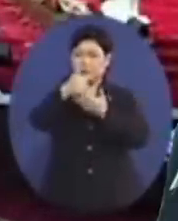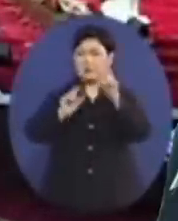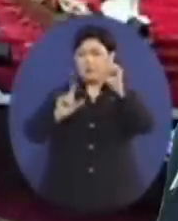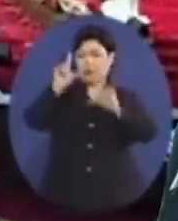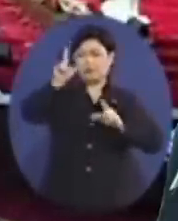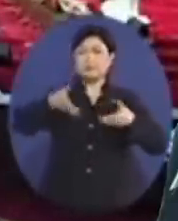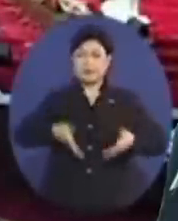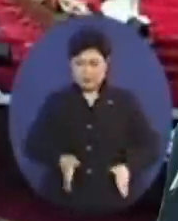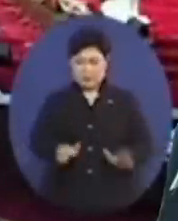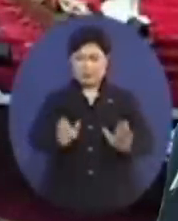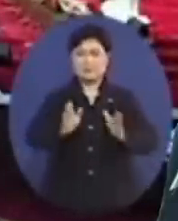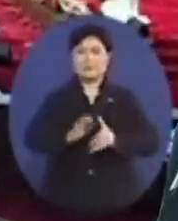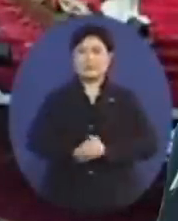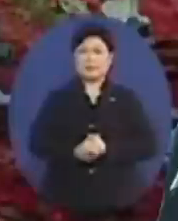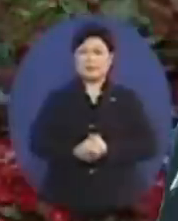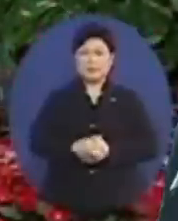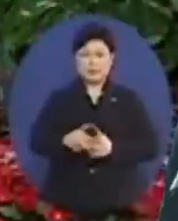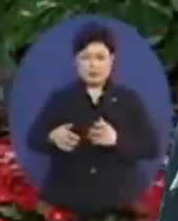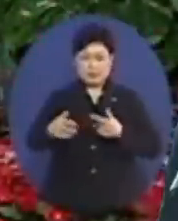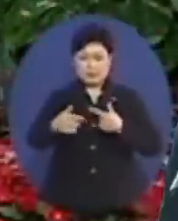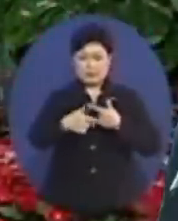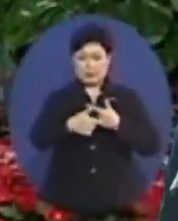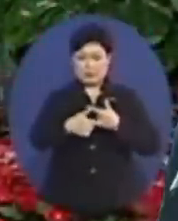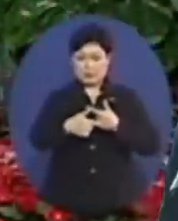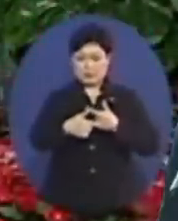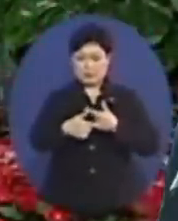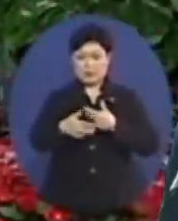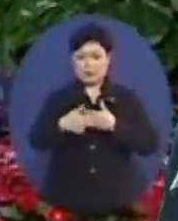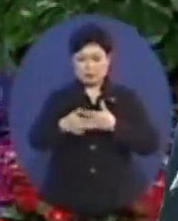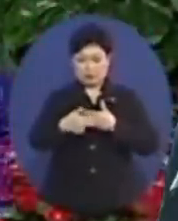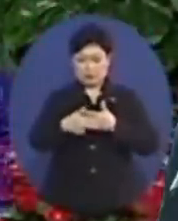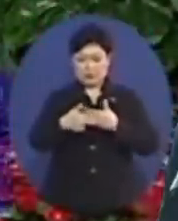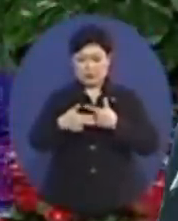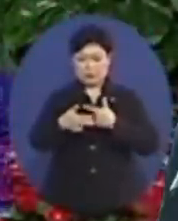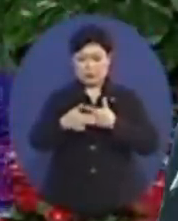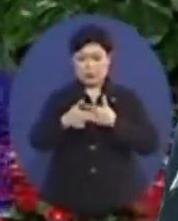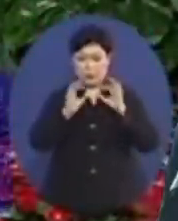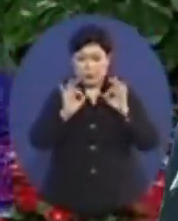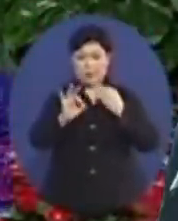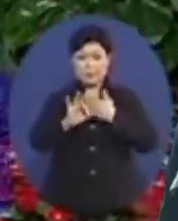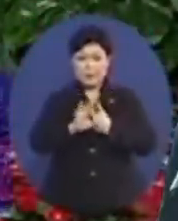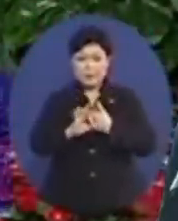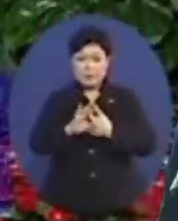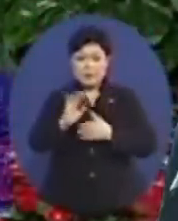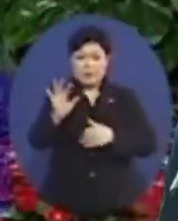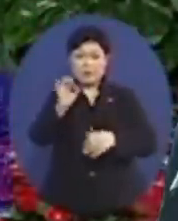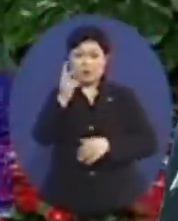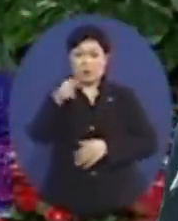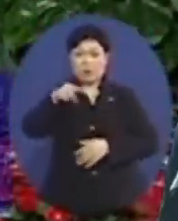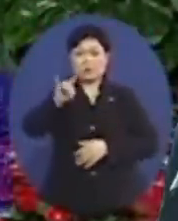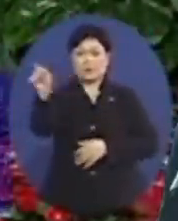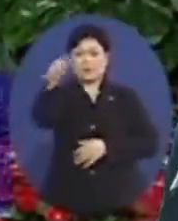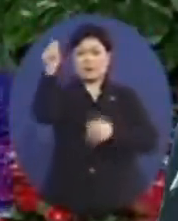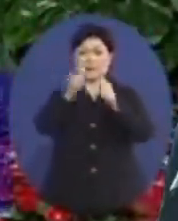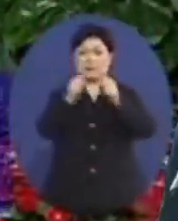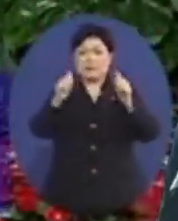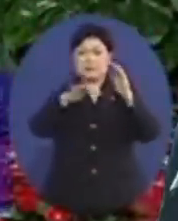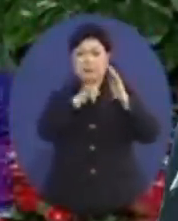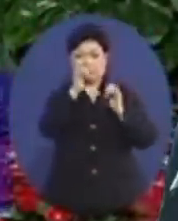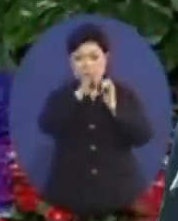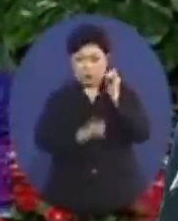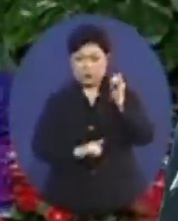것입니다. 누가복음 2장 4절로 7절에 보면 요셉도 다윗의 집 족속이므로 갈릴리 나사렛 동네에서 유대를